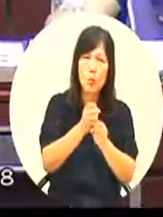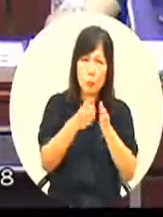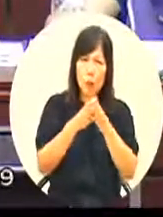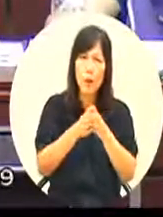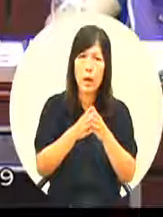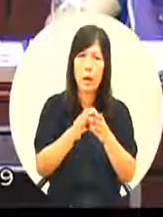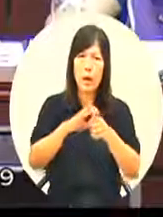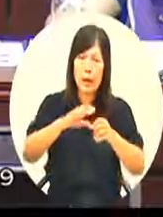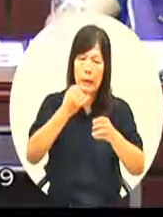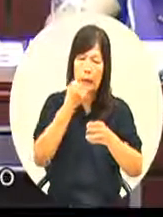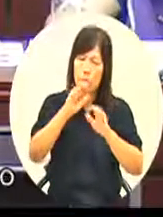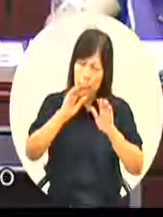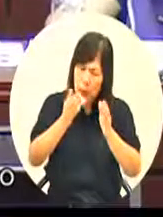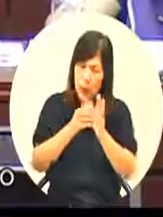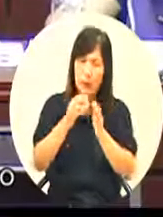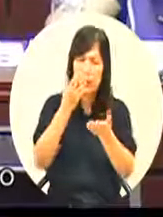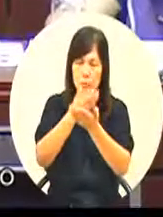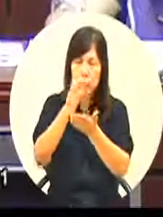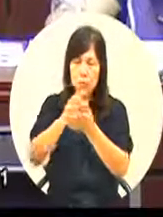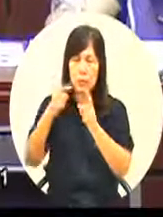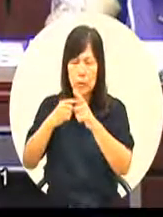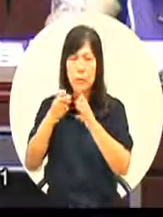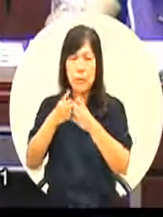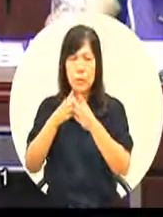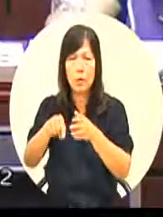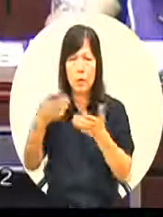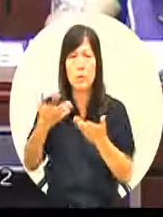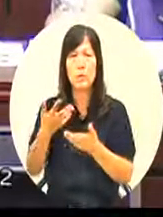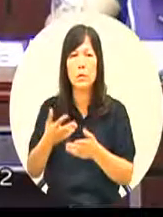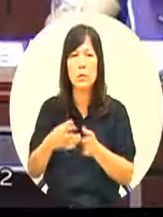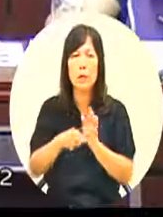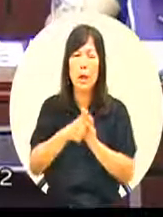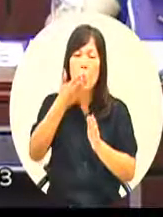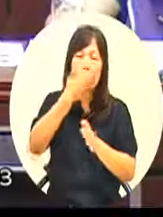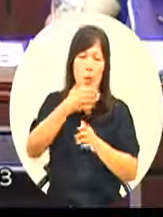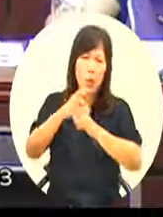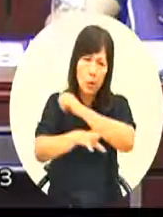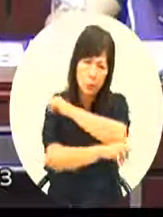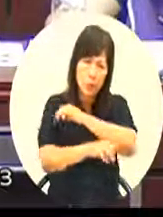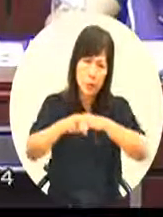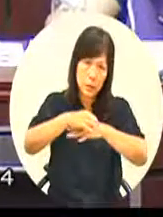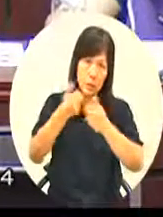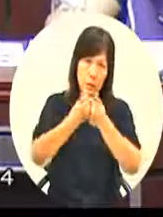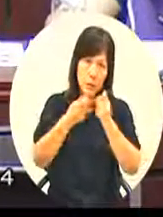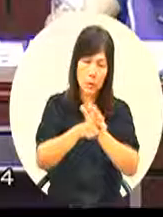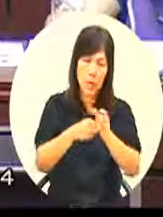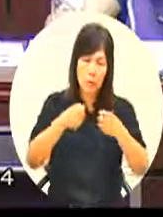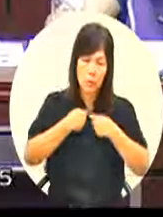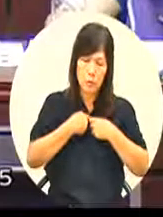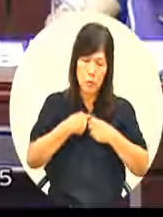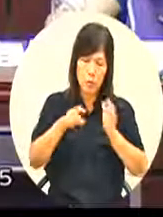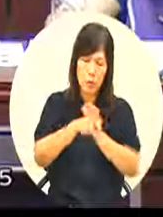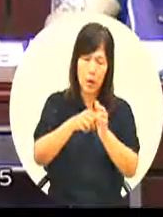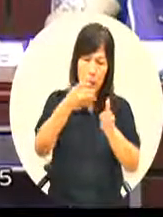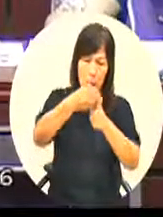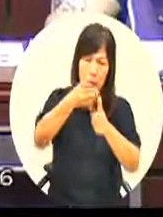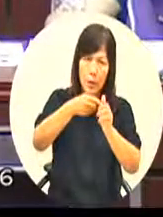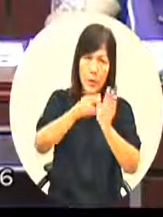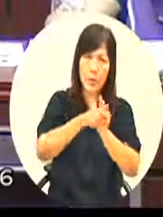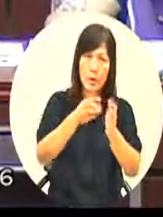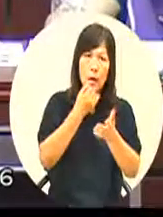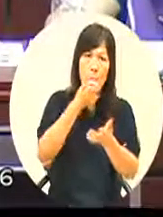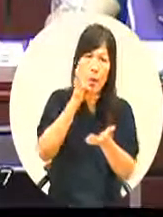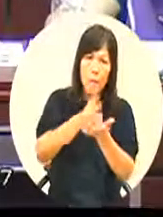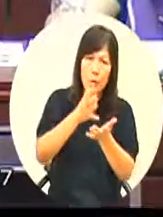才能够解决非营利的人力需求。那另外彭婉如基金会正在训练他的园长，这两天就在高雄开